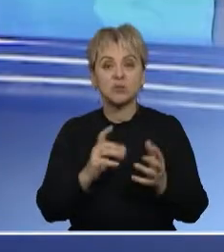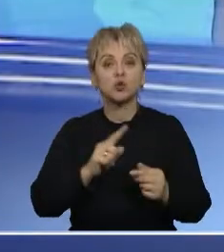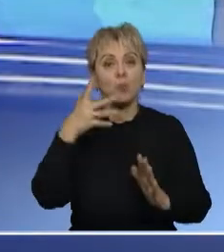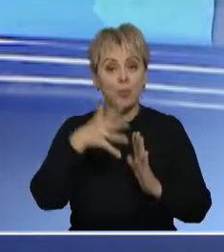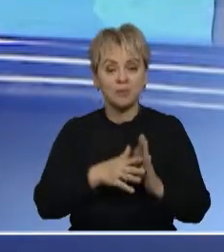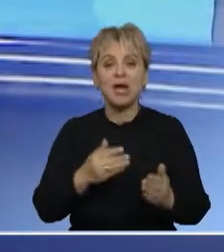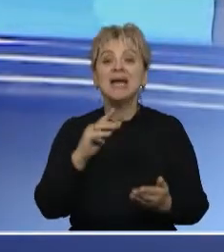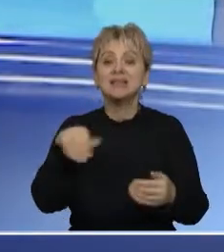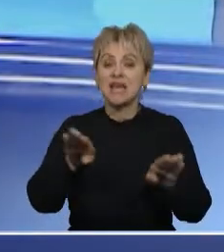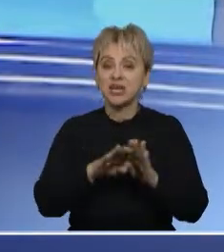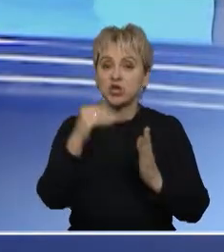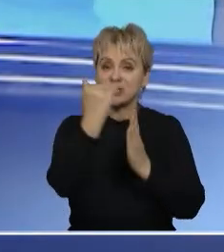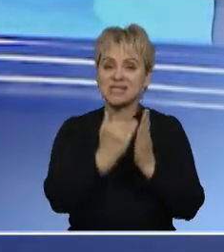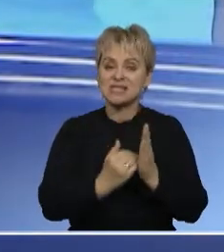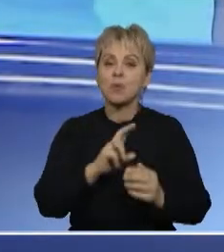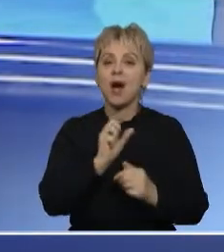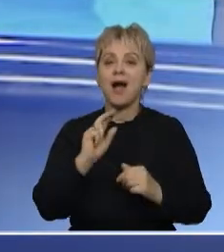понимали? Такие системы, как…